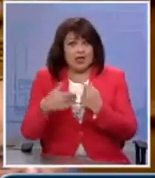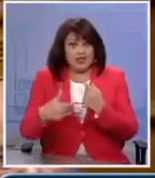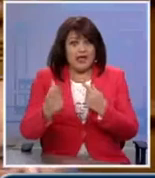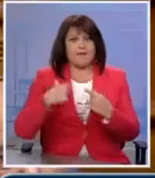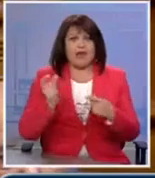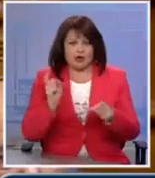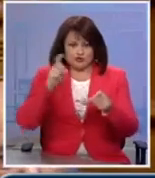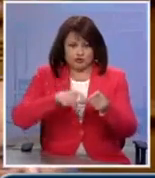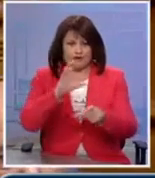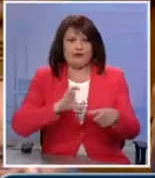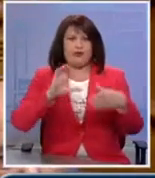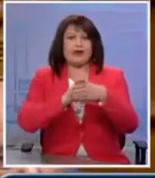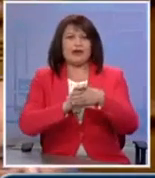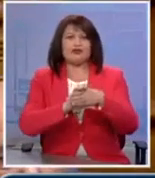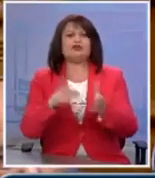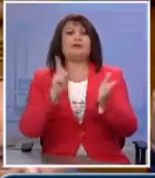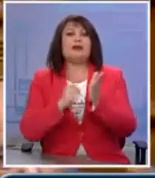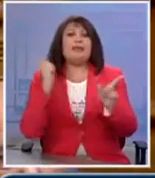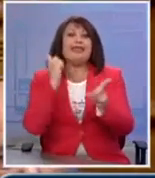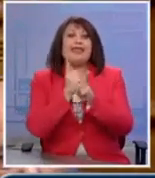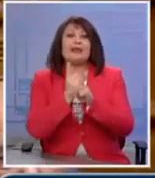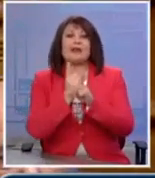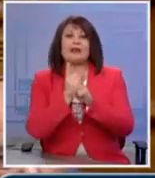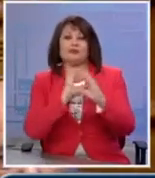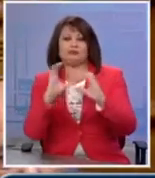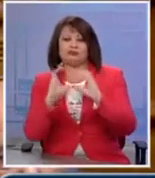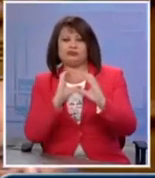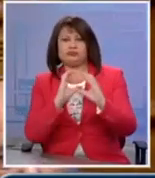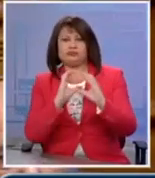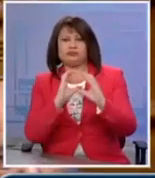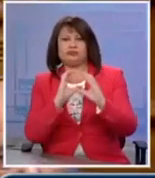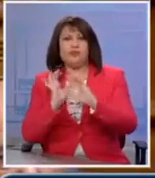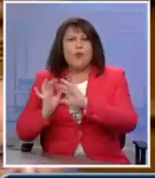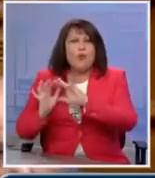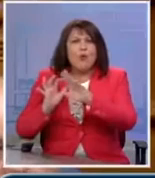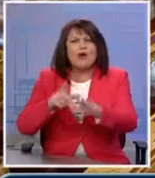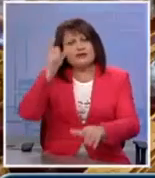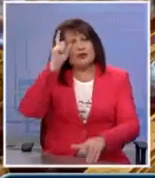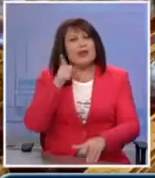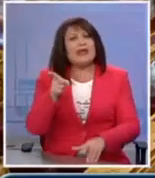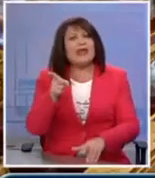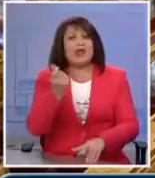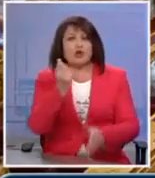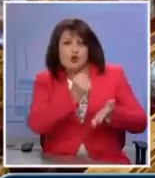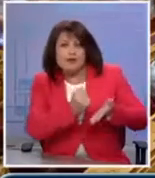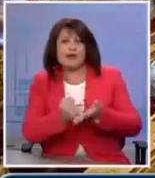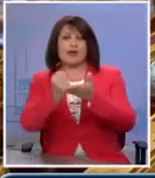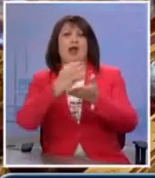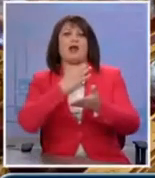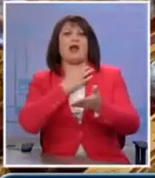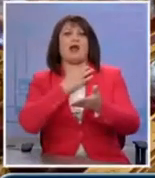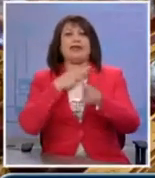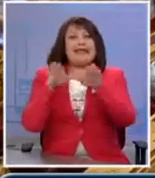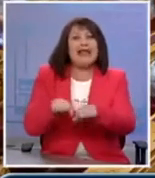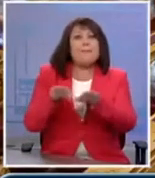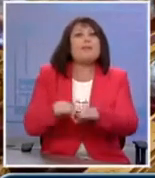μέλος. Να κάνουμε μια ειδική συνεννόηση με την Τουρκία που δέχεται αυτές τις ροές. Και οικονομική ενίσχυση αν χρειαστεί για να τους